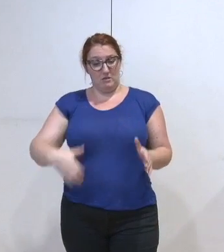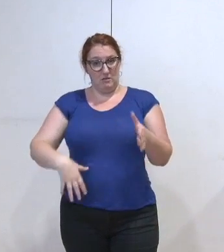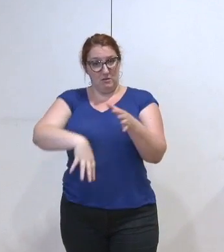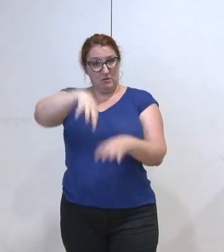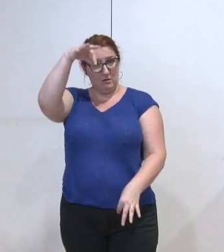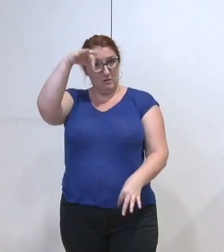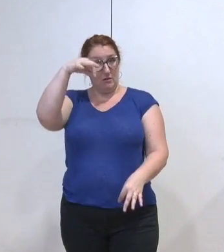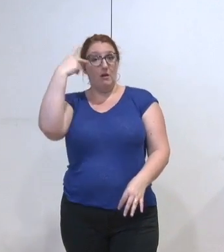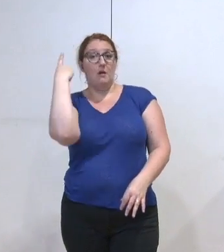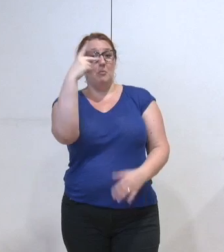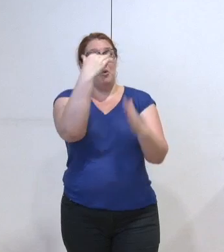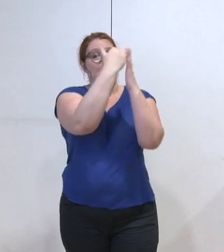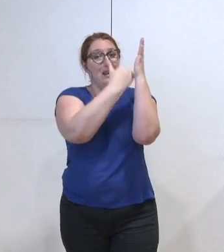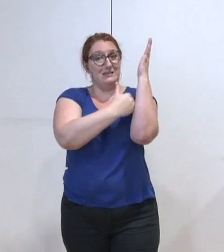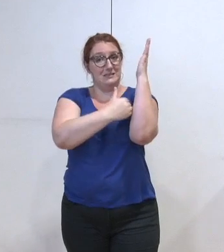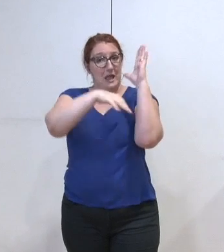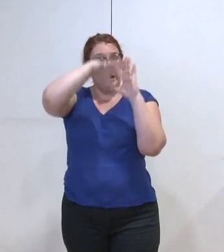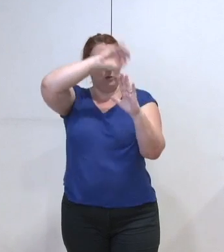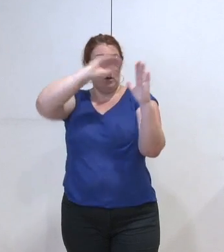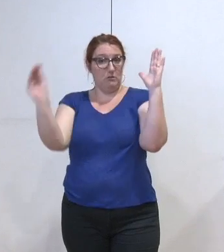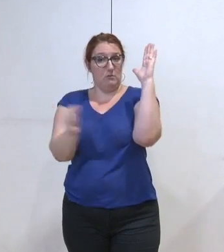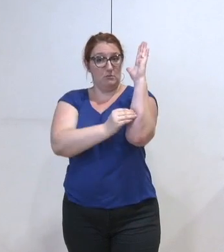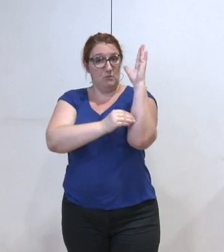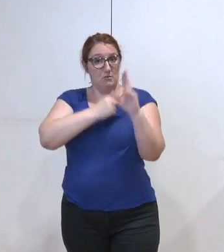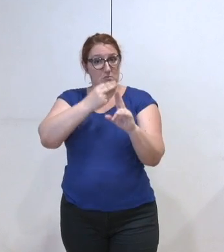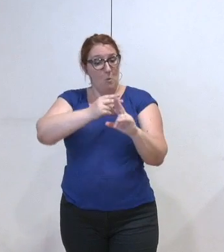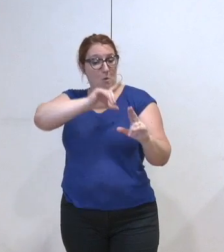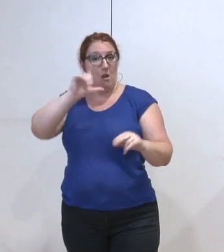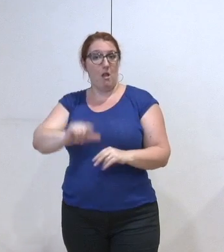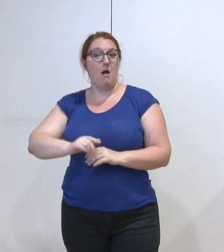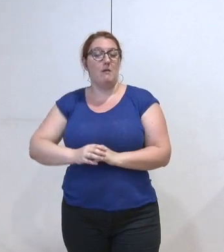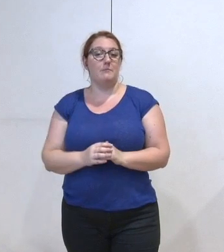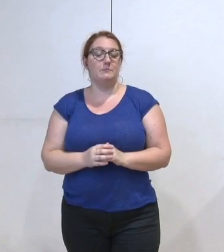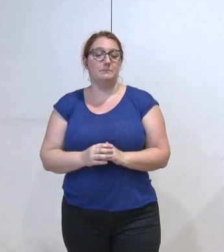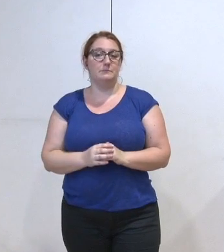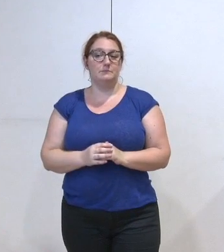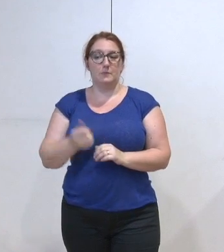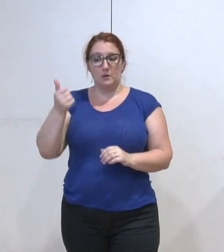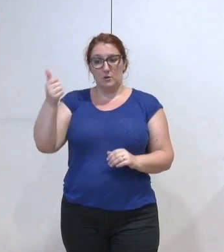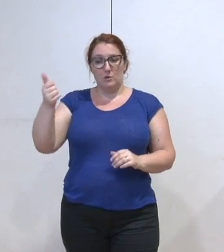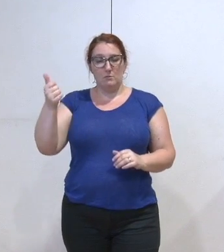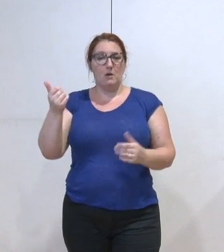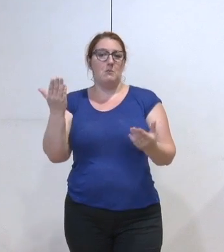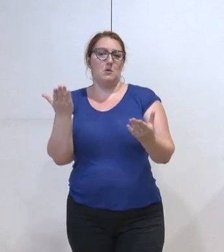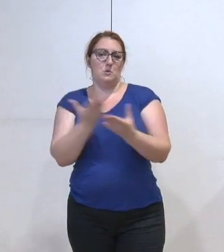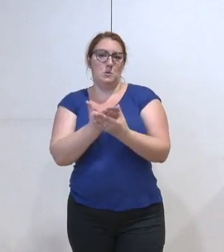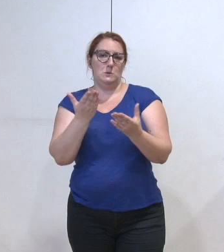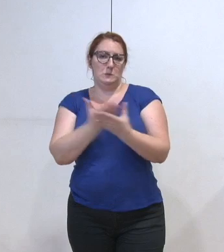municipales il est par ailleurs partie prenante sur un certain nombre de dossiers